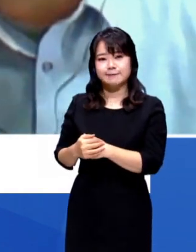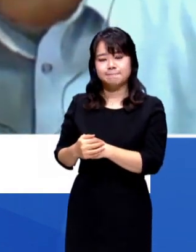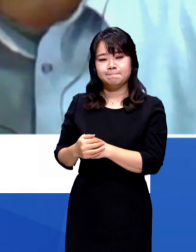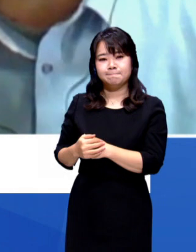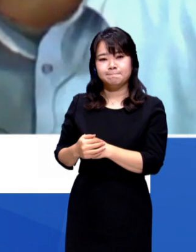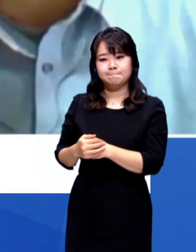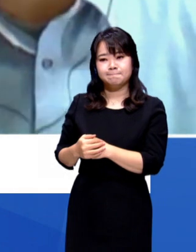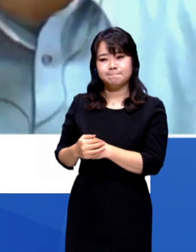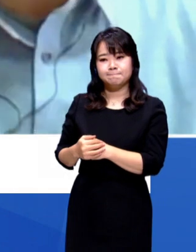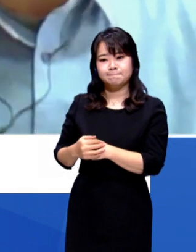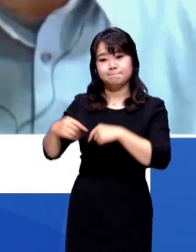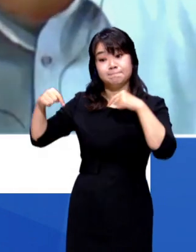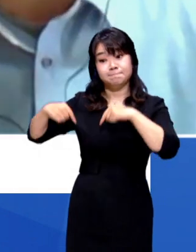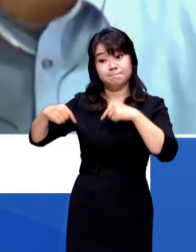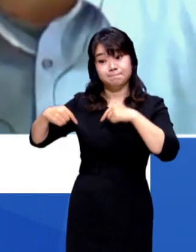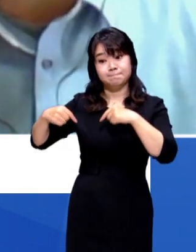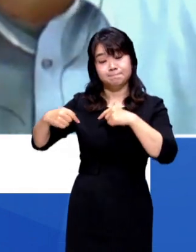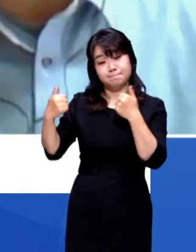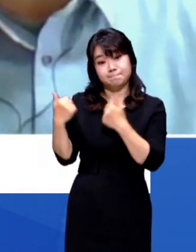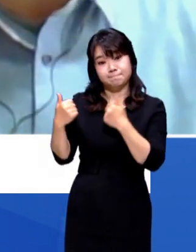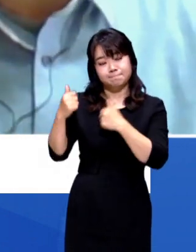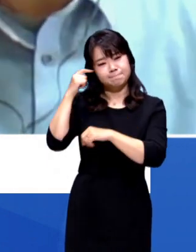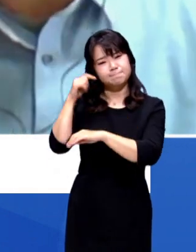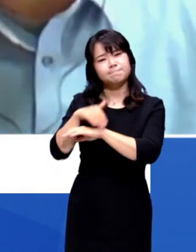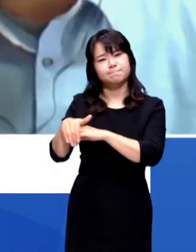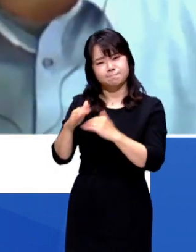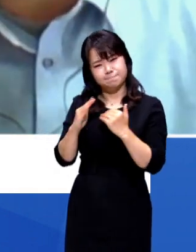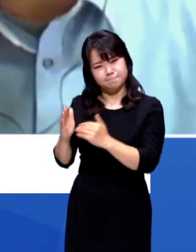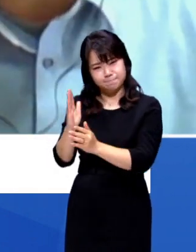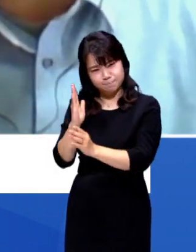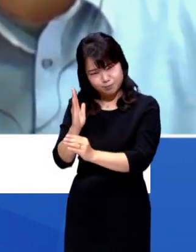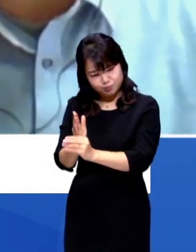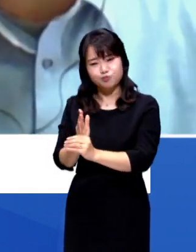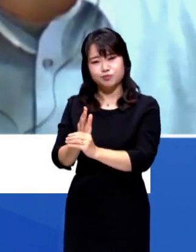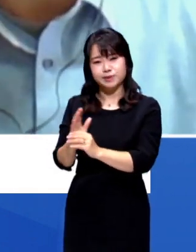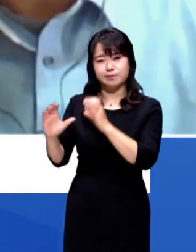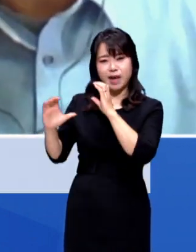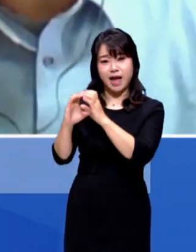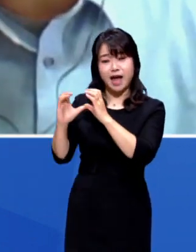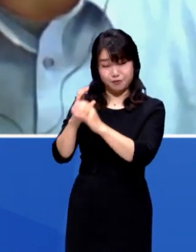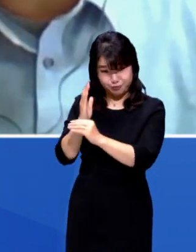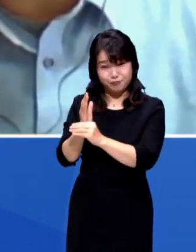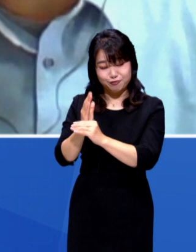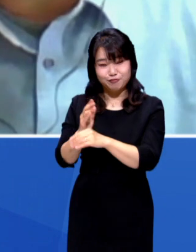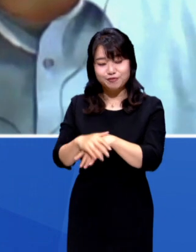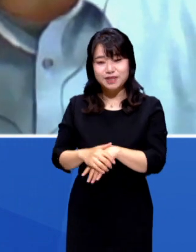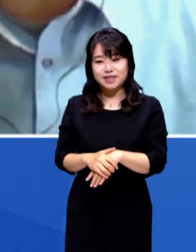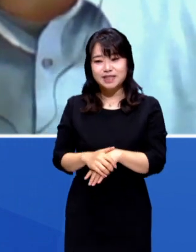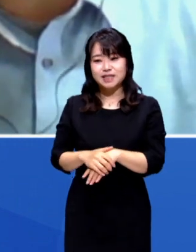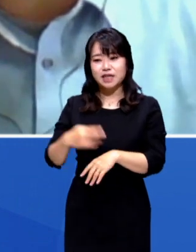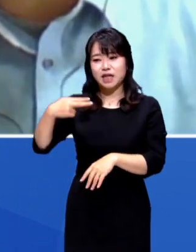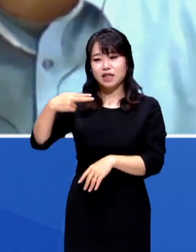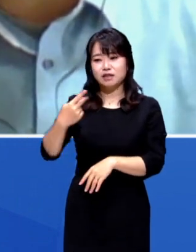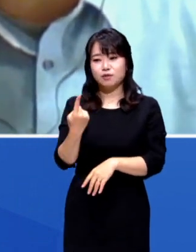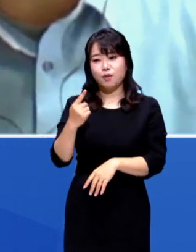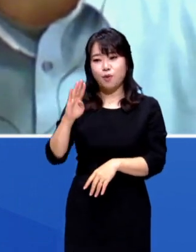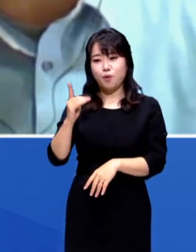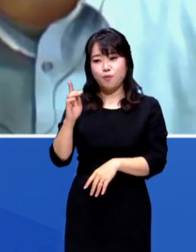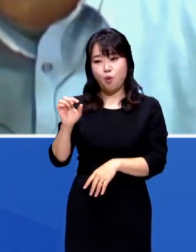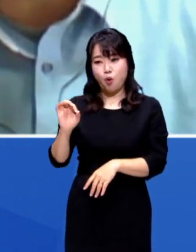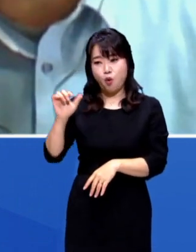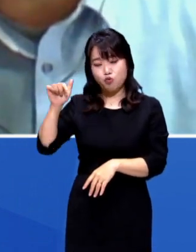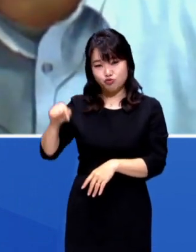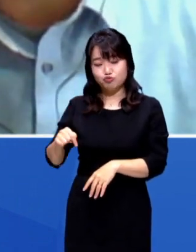현재 그거를 지금 추진하려고 하고 있고요. 거기에 대해서는 소통 과정에 있는데 도봉구 그